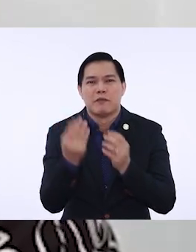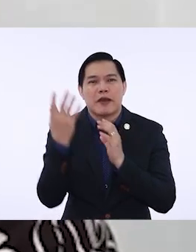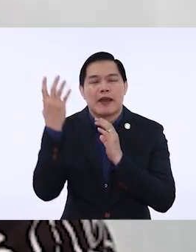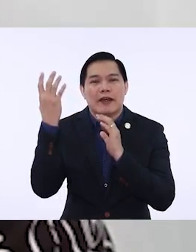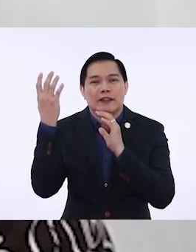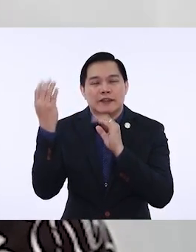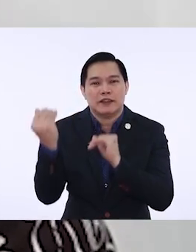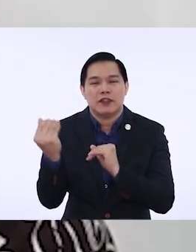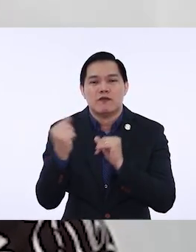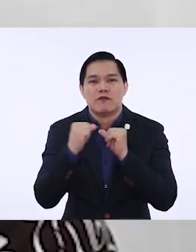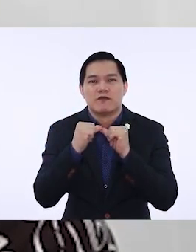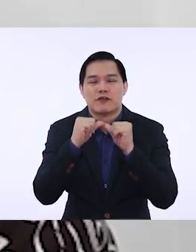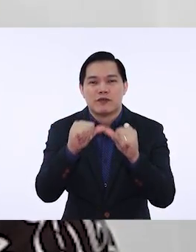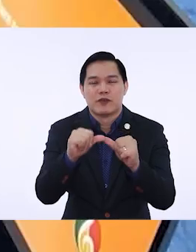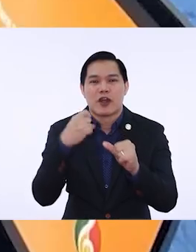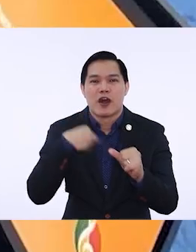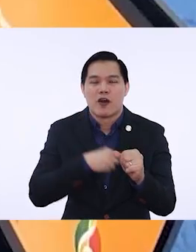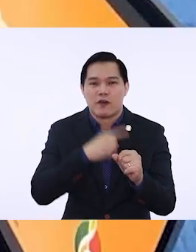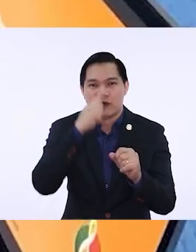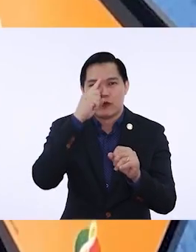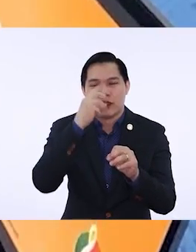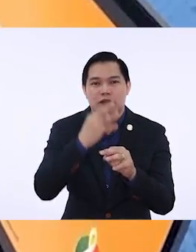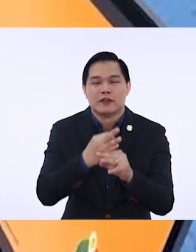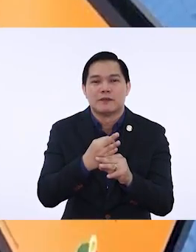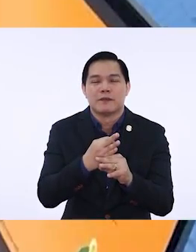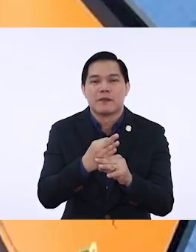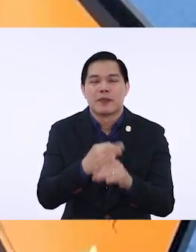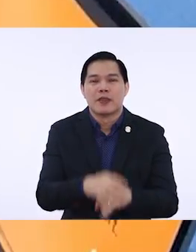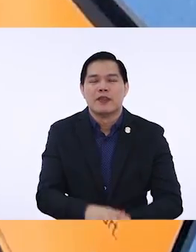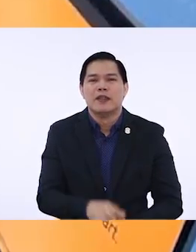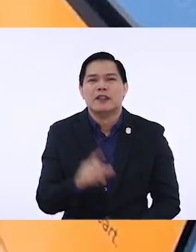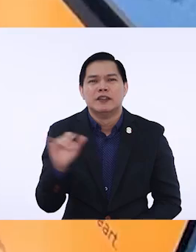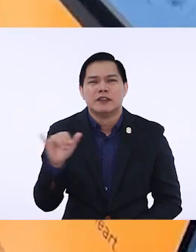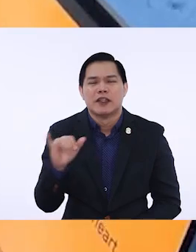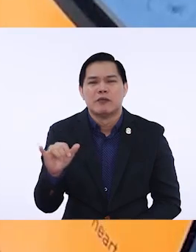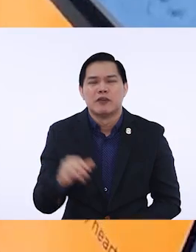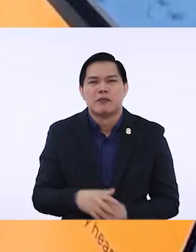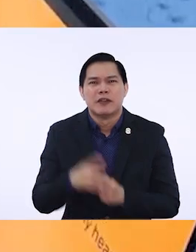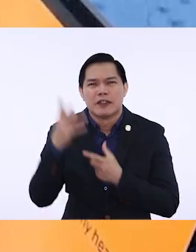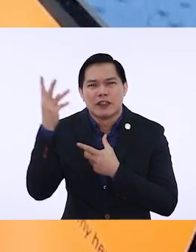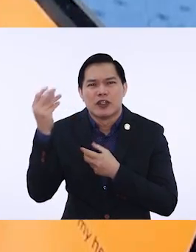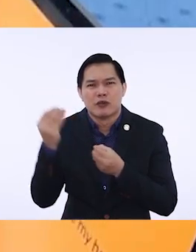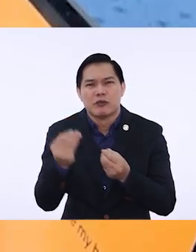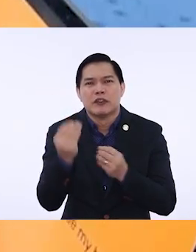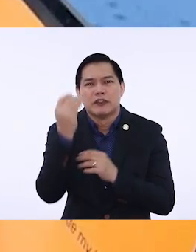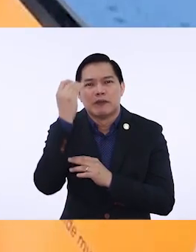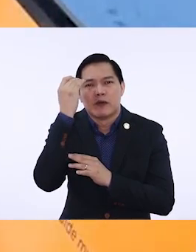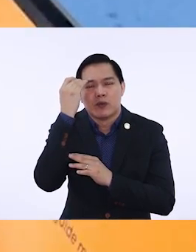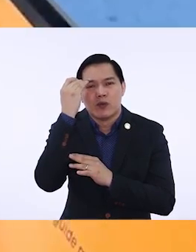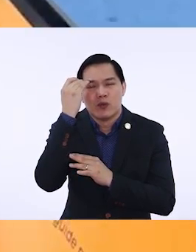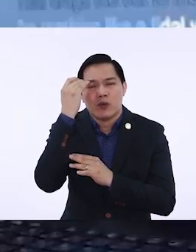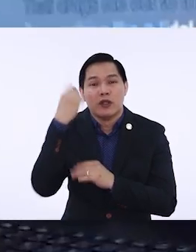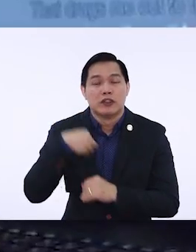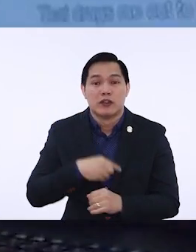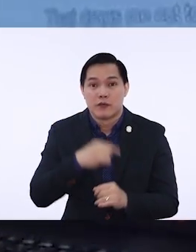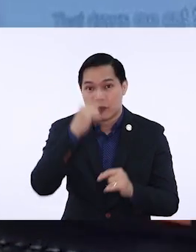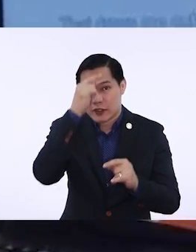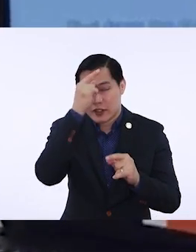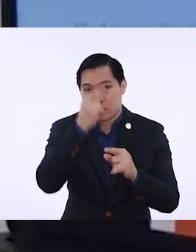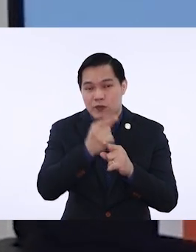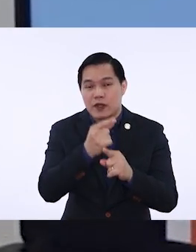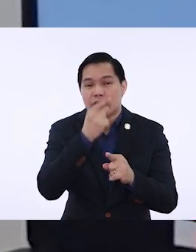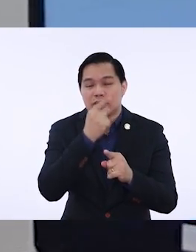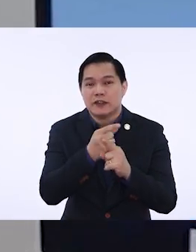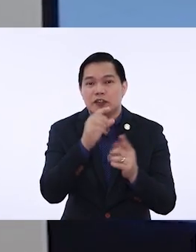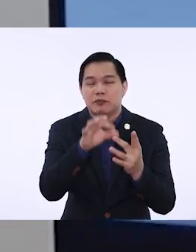at nakapagpapatibay po ng aming pananampalataya. Ito rin po ay nakapagbibigay ng kaaliwan sa ating po mga kapatid, lalo na